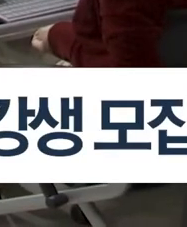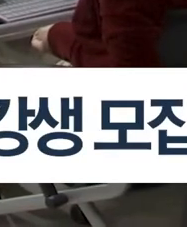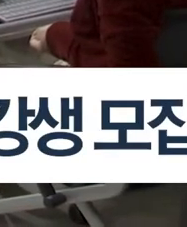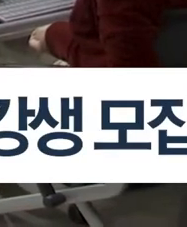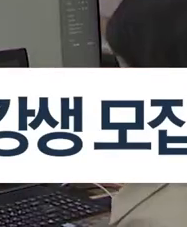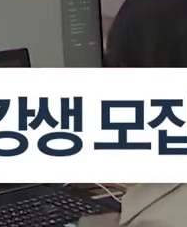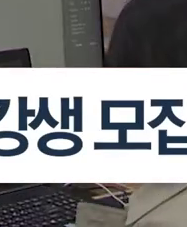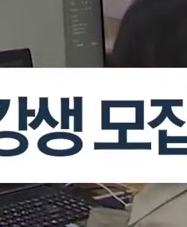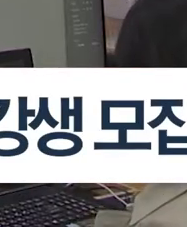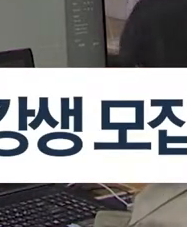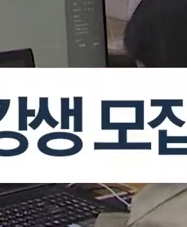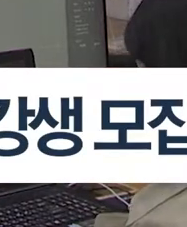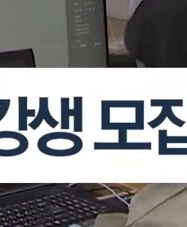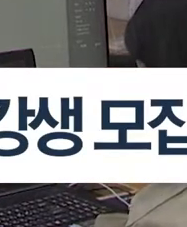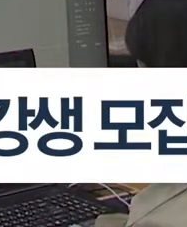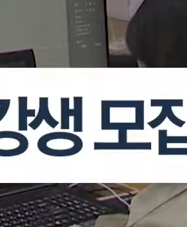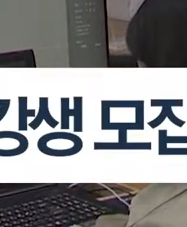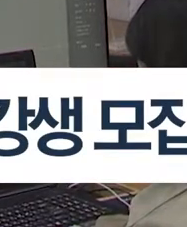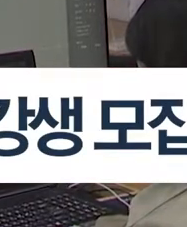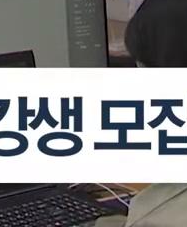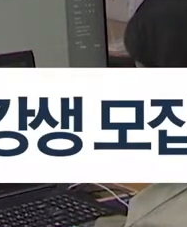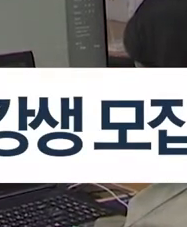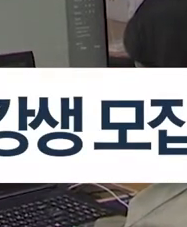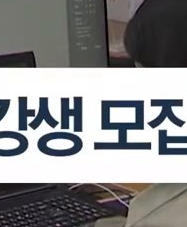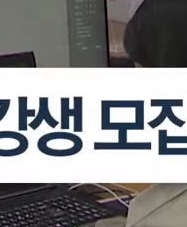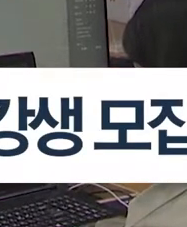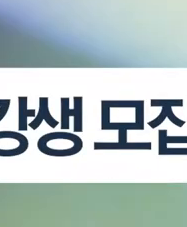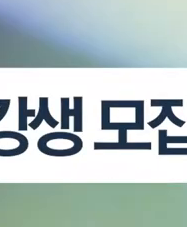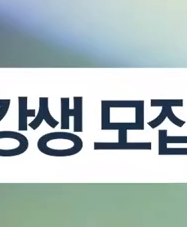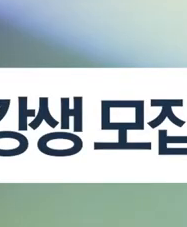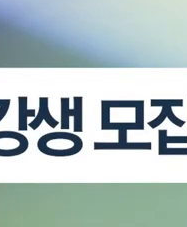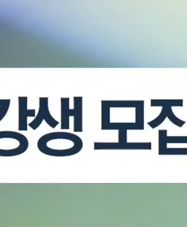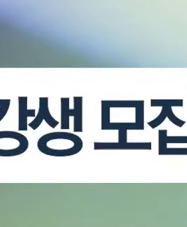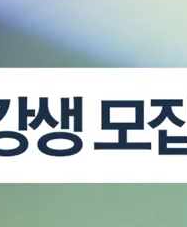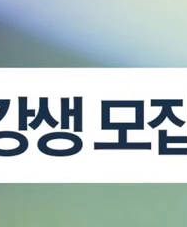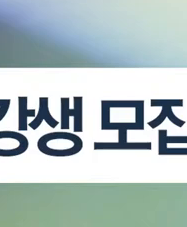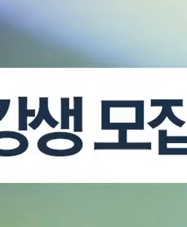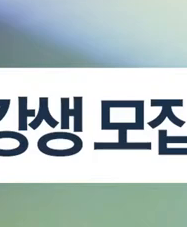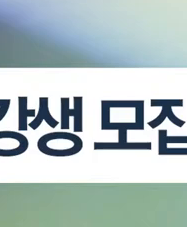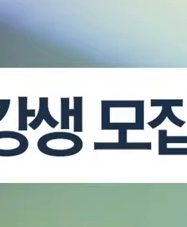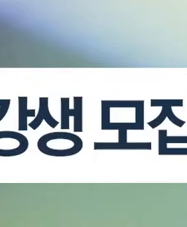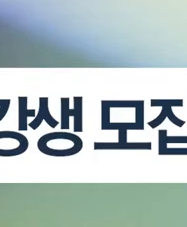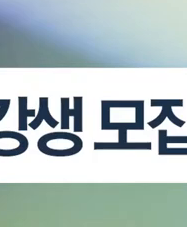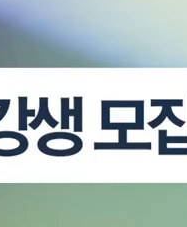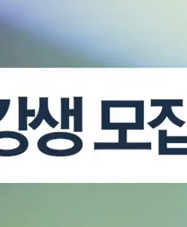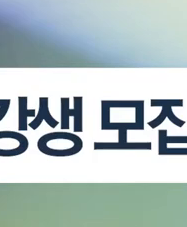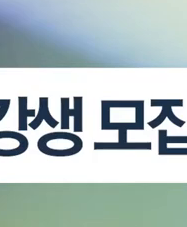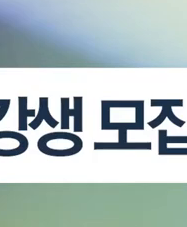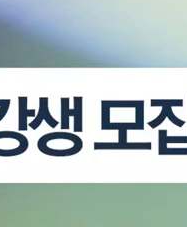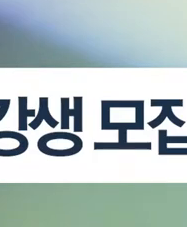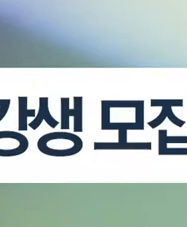강서구 영상미디어센터에서 4월 미디어 교육 강좌를 개설하고 수강생을 선착순 모집합니다.